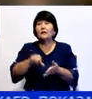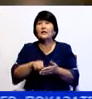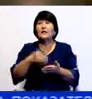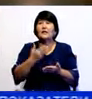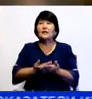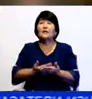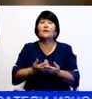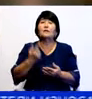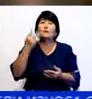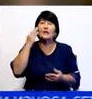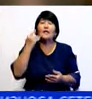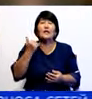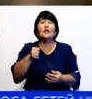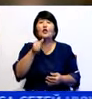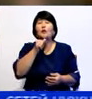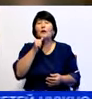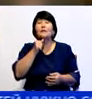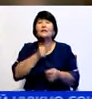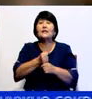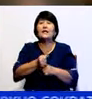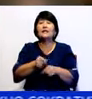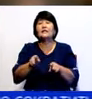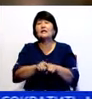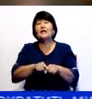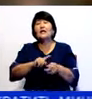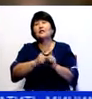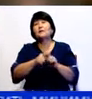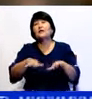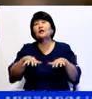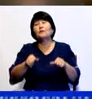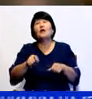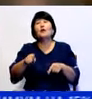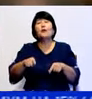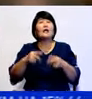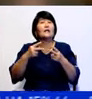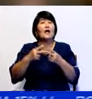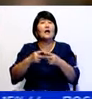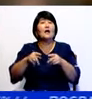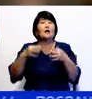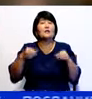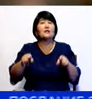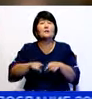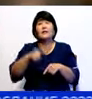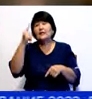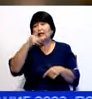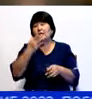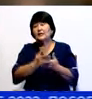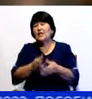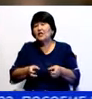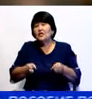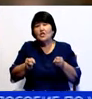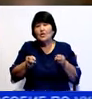государственной измене и попытке насильственной смены власти. Под амнистию не подпадут и лица, совершившие